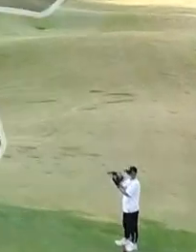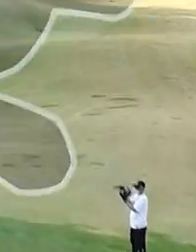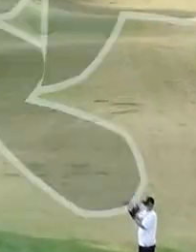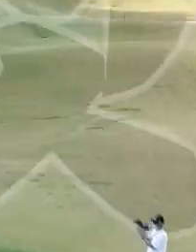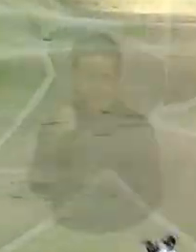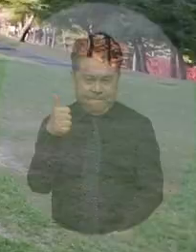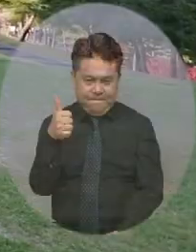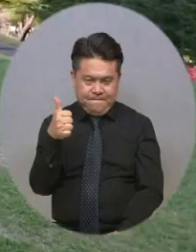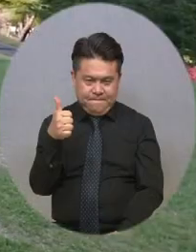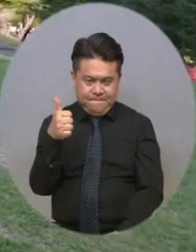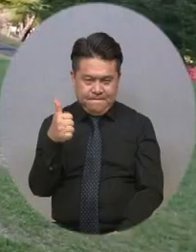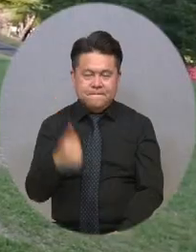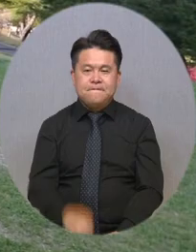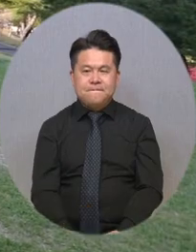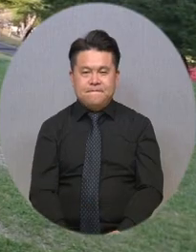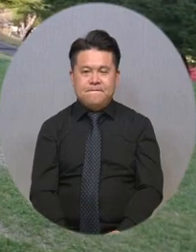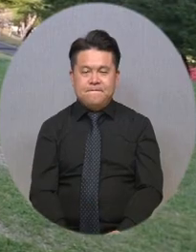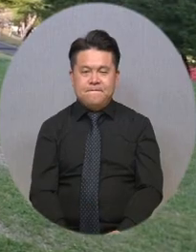굿샷! 아.